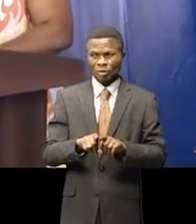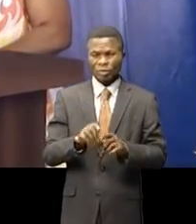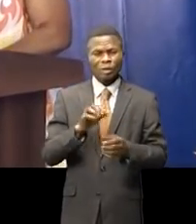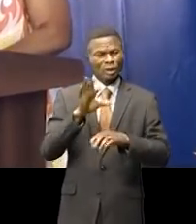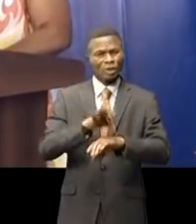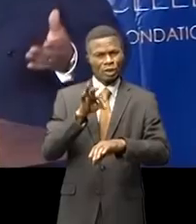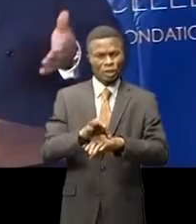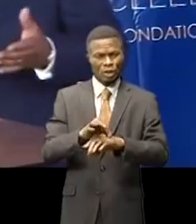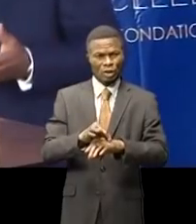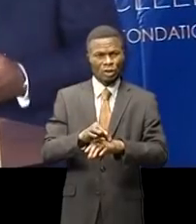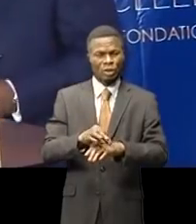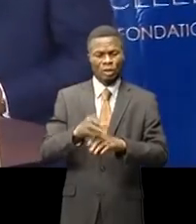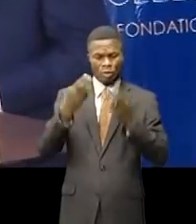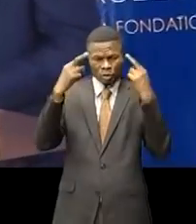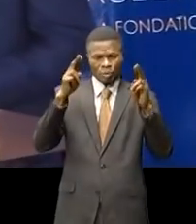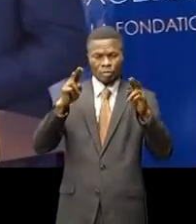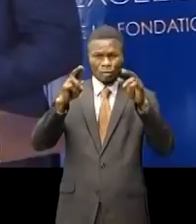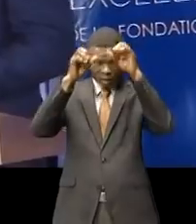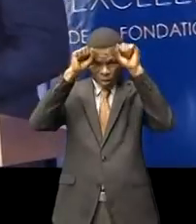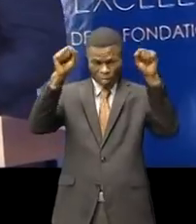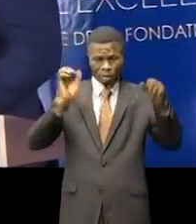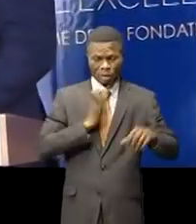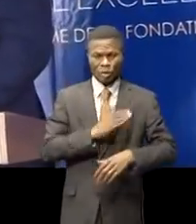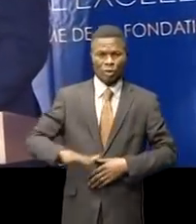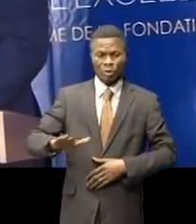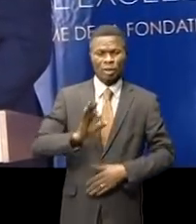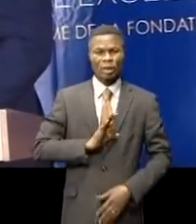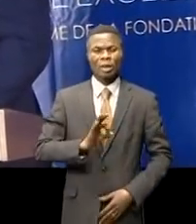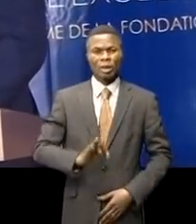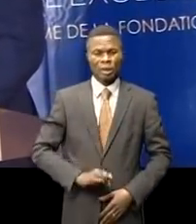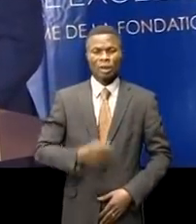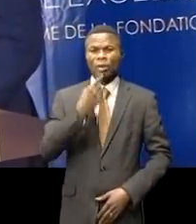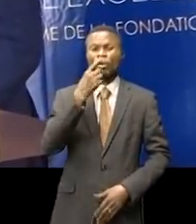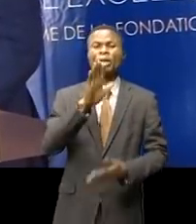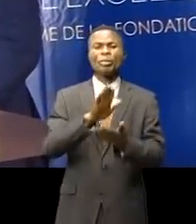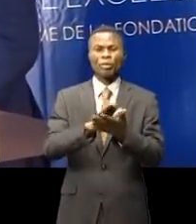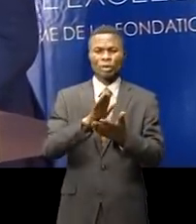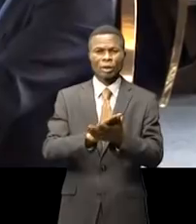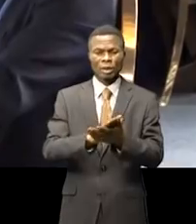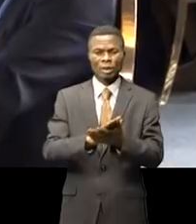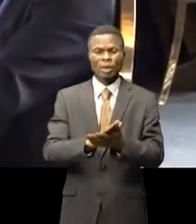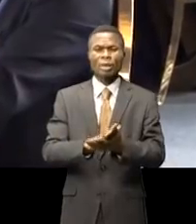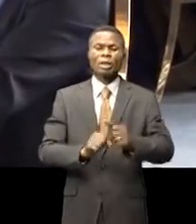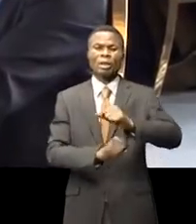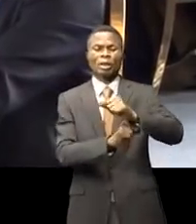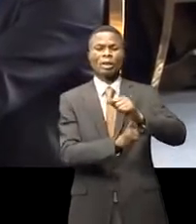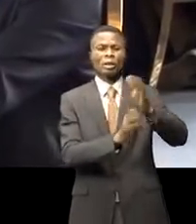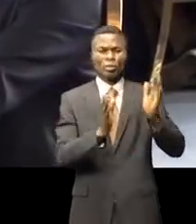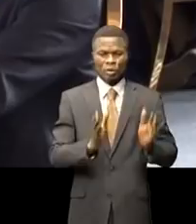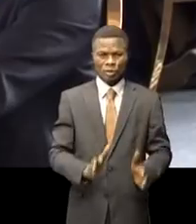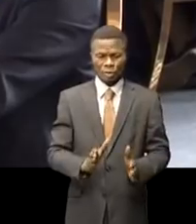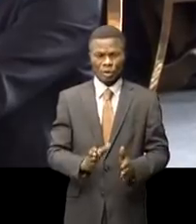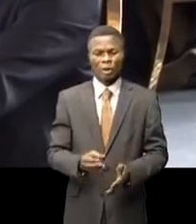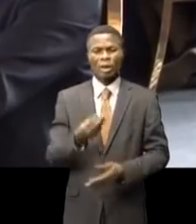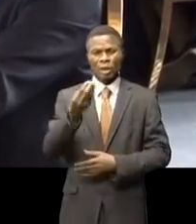chance le président de la république félix antoine ficquet du tombeau à remercier les partenaires et sponsors d'avoir